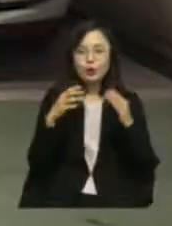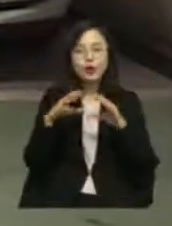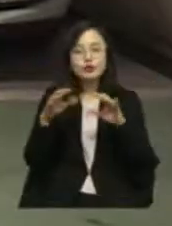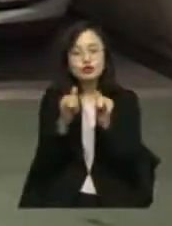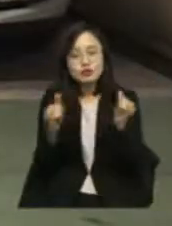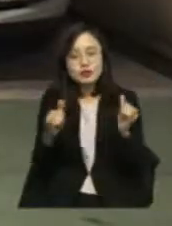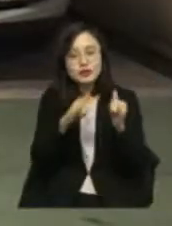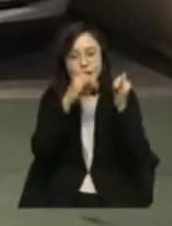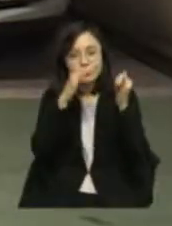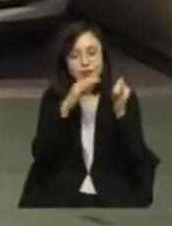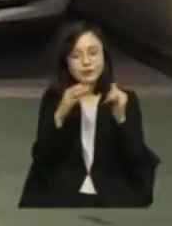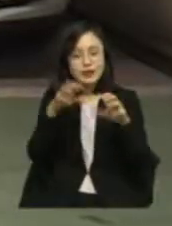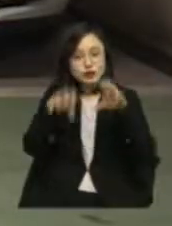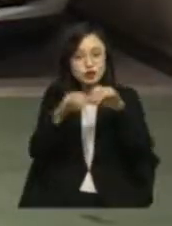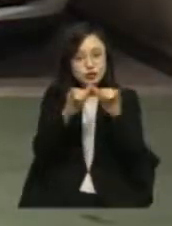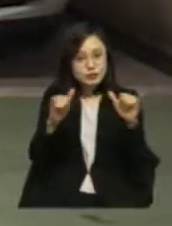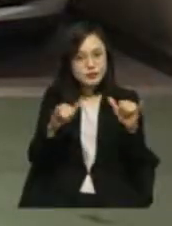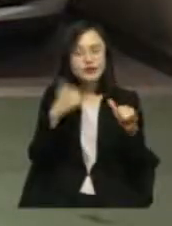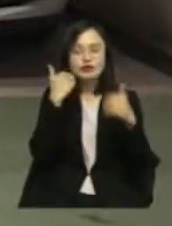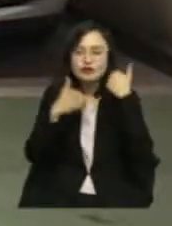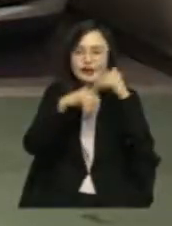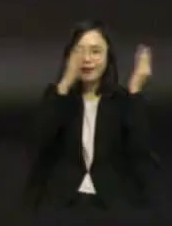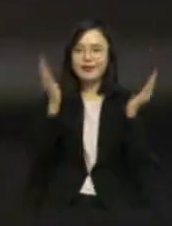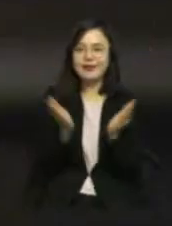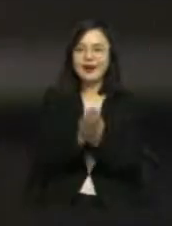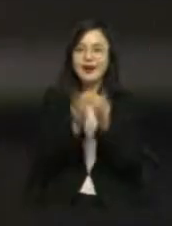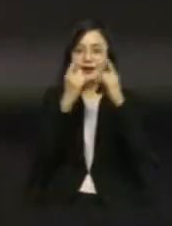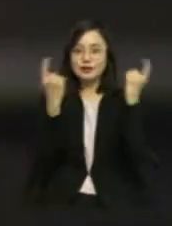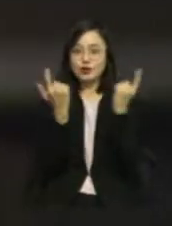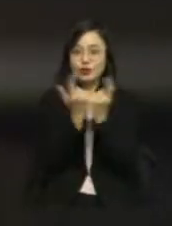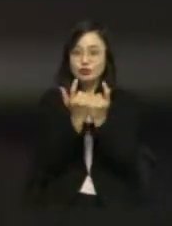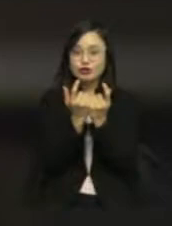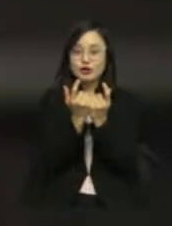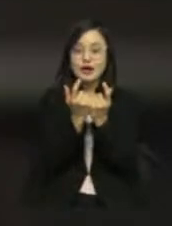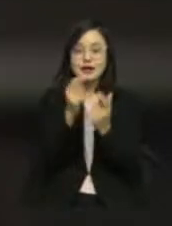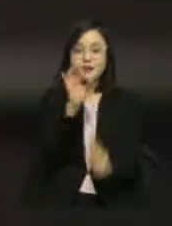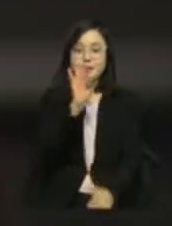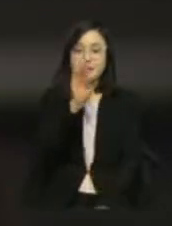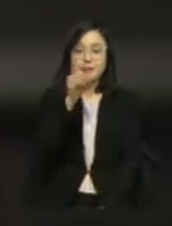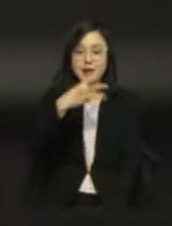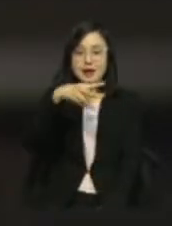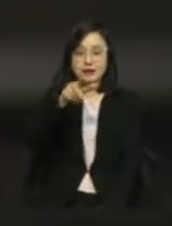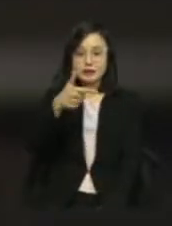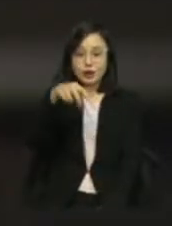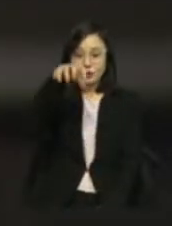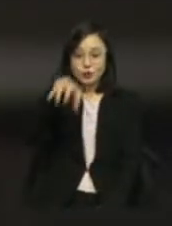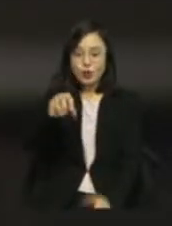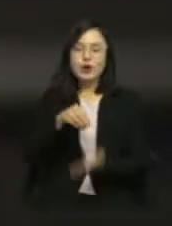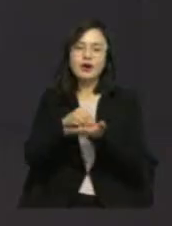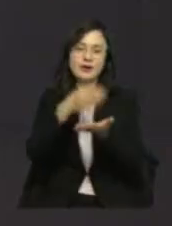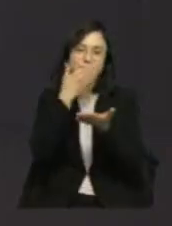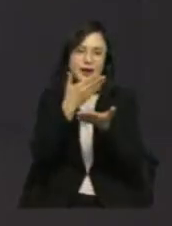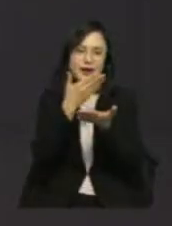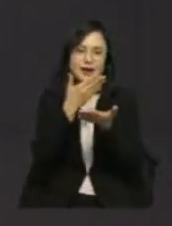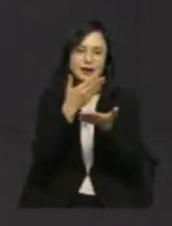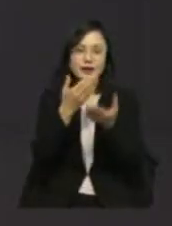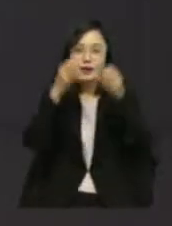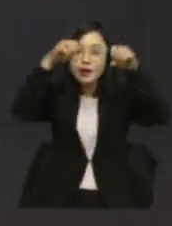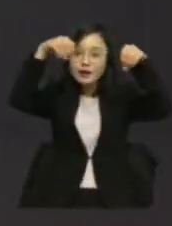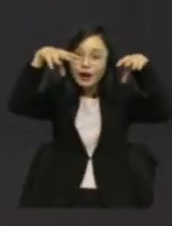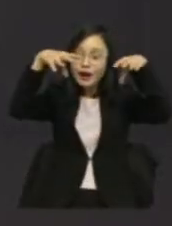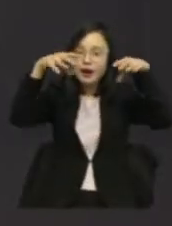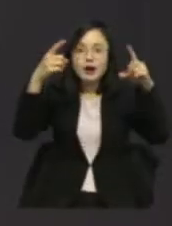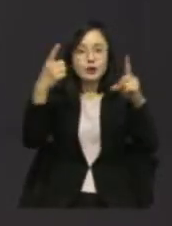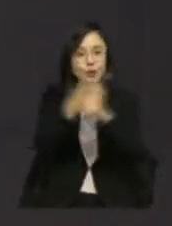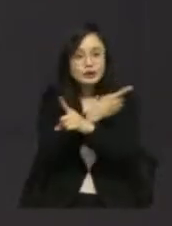가능합니다. 에너지 절약에 동참하면 절정용 멀티탭을 제공받을 수 있고 태양광 설치와 LED 조명 교체 등